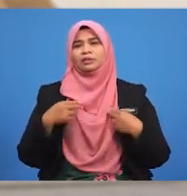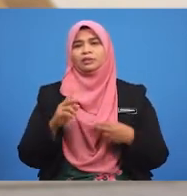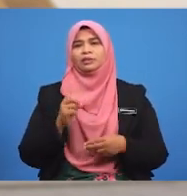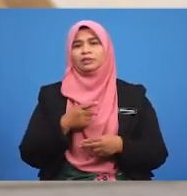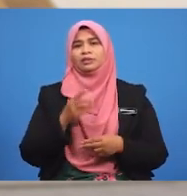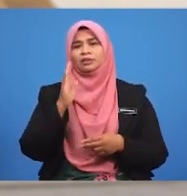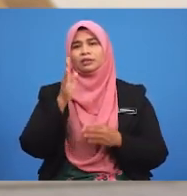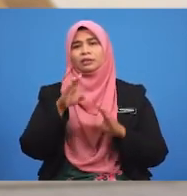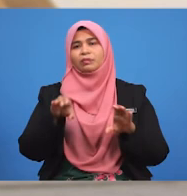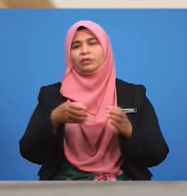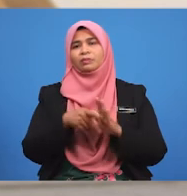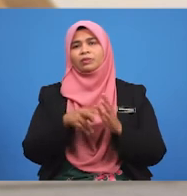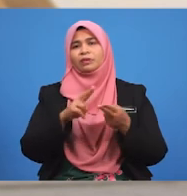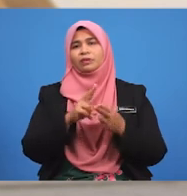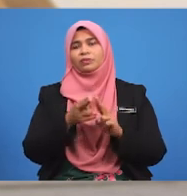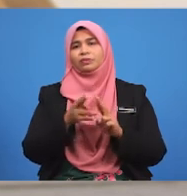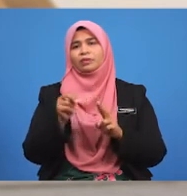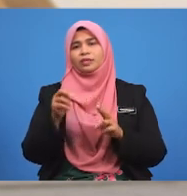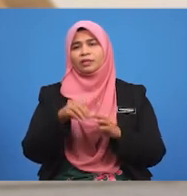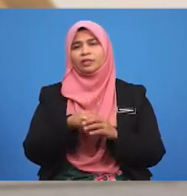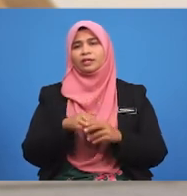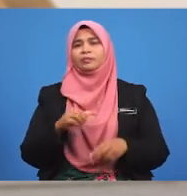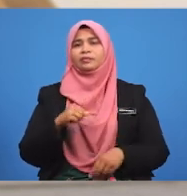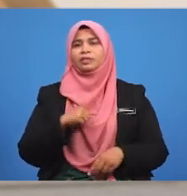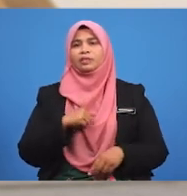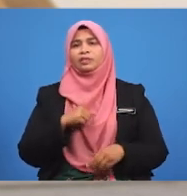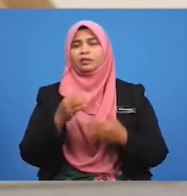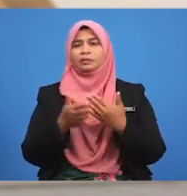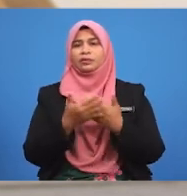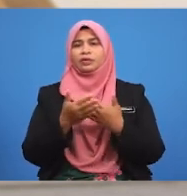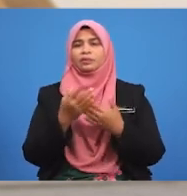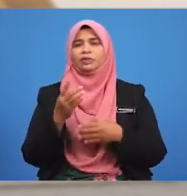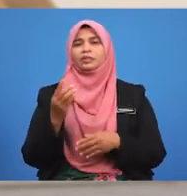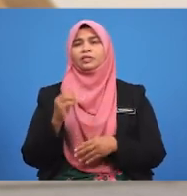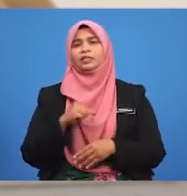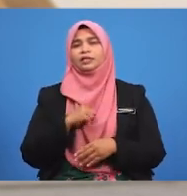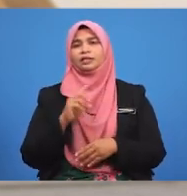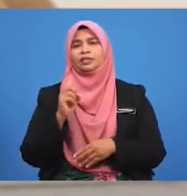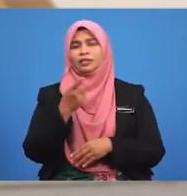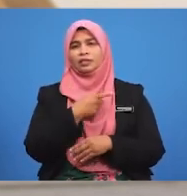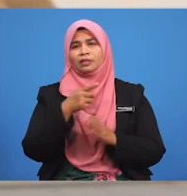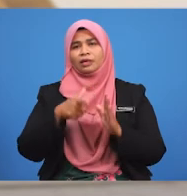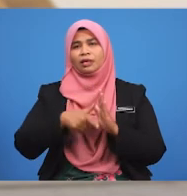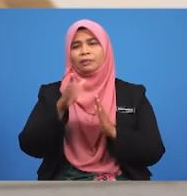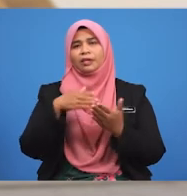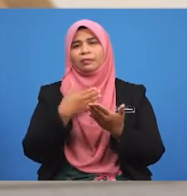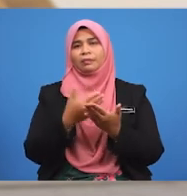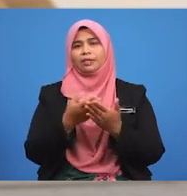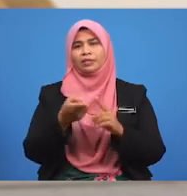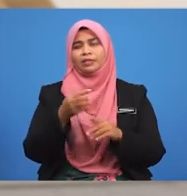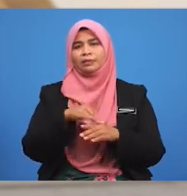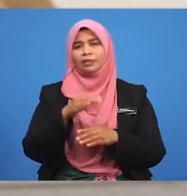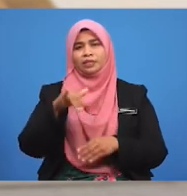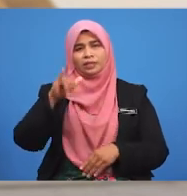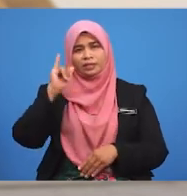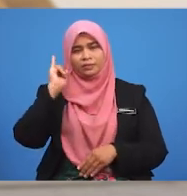kita. Mudah-mudahan hari ini diri kita lebih baik daripada semalam. Semoga kita berjumpa lagi untuk episod yang akan